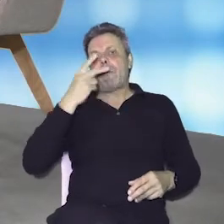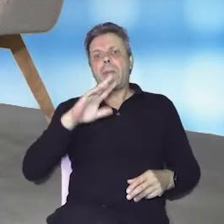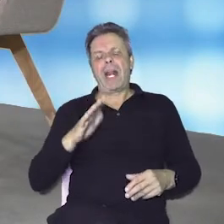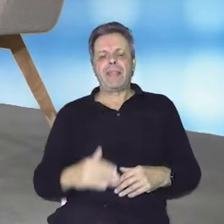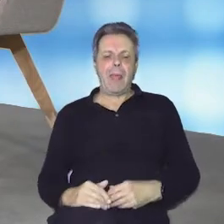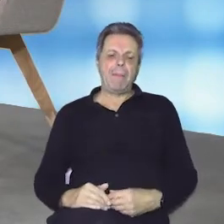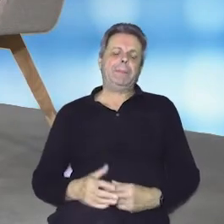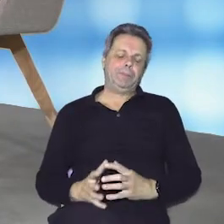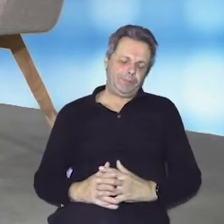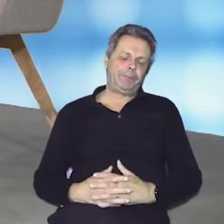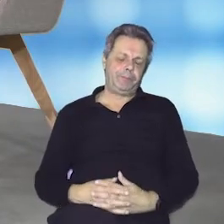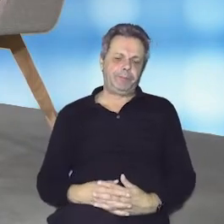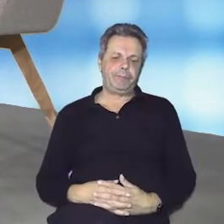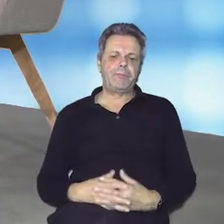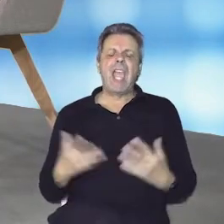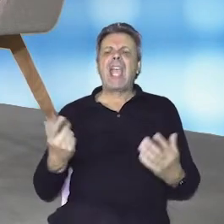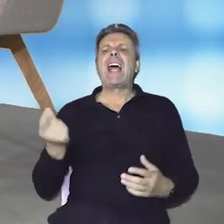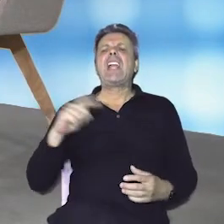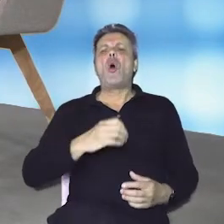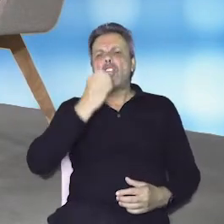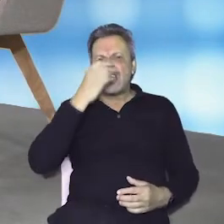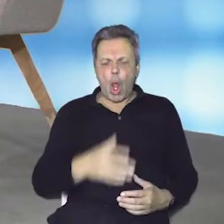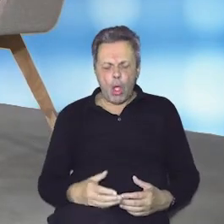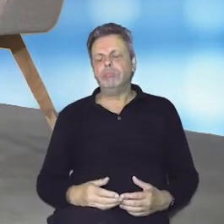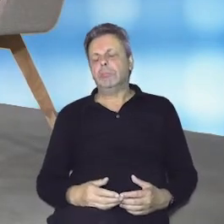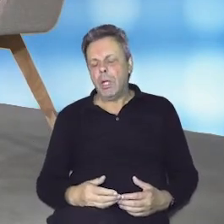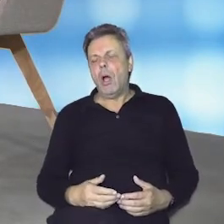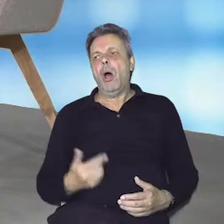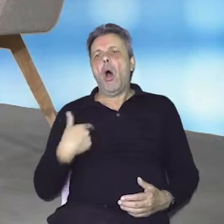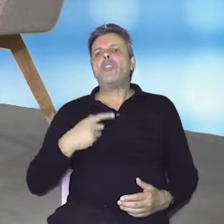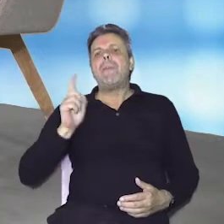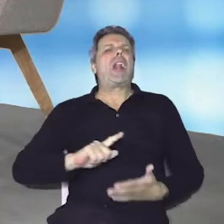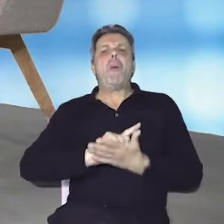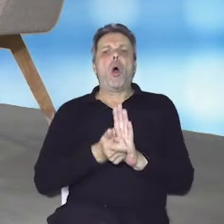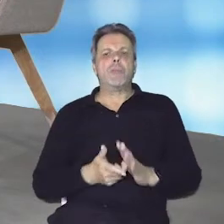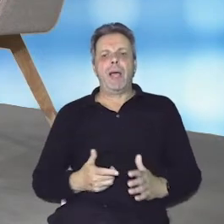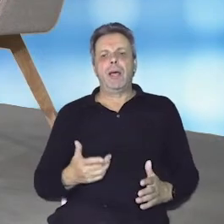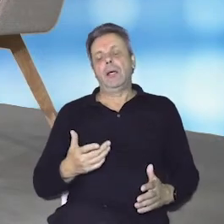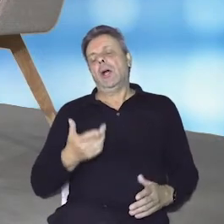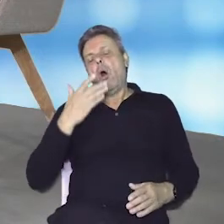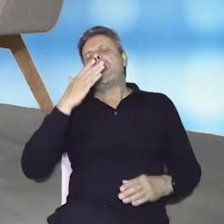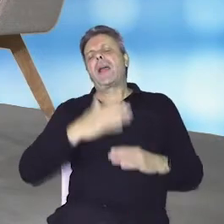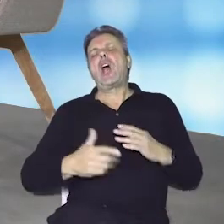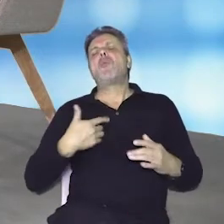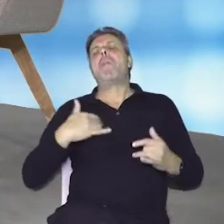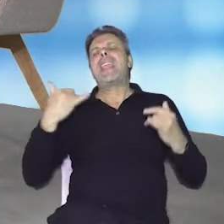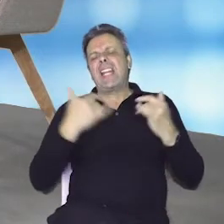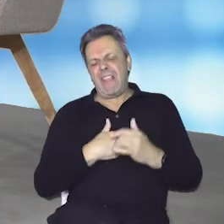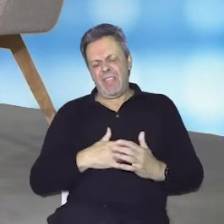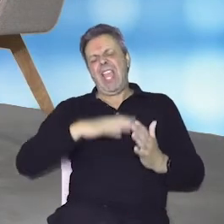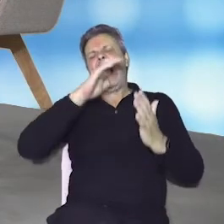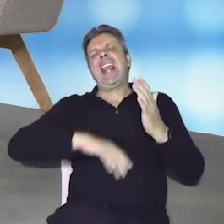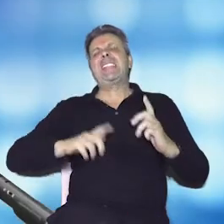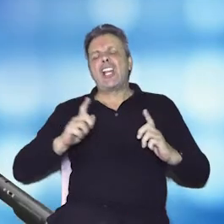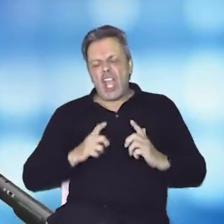se ima vremena za sve. Kada dođe zlo. Znate, kada dođe zlo, onda treba sad pa sad. Uh-huh. I onda smo mi krivi jer su liste čekanja, jer